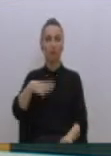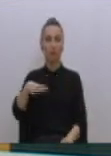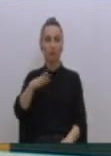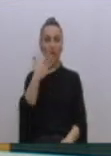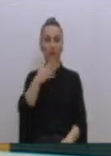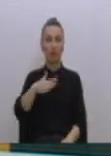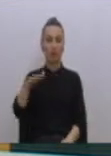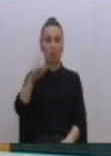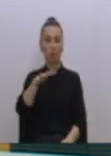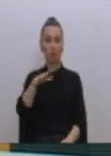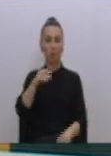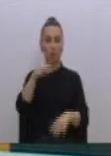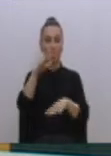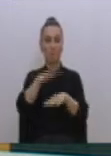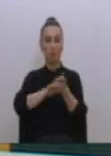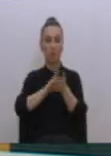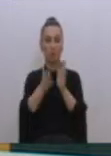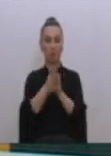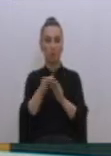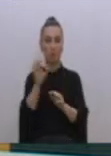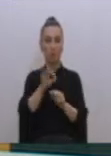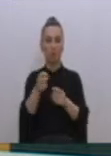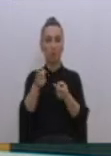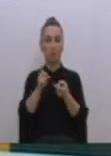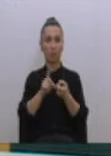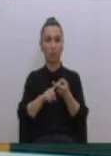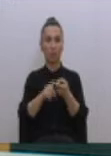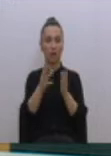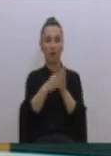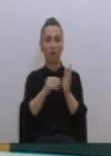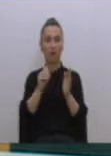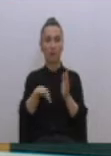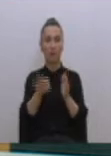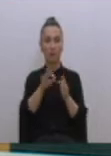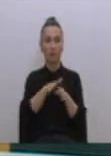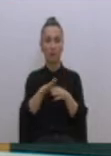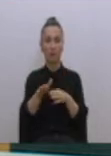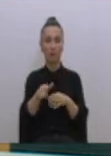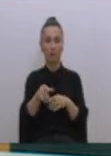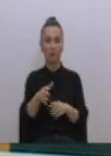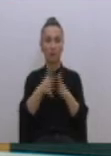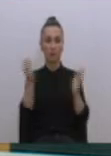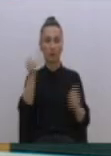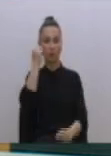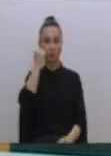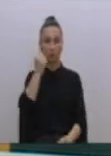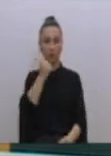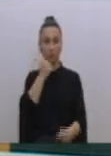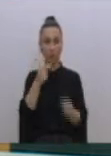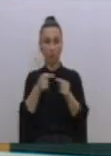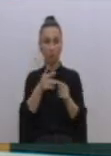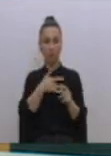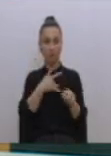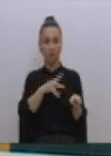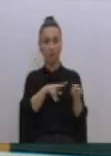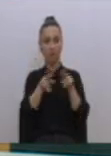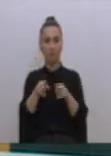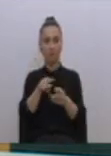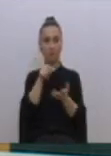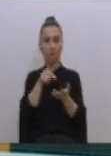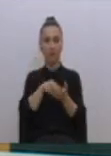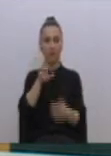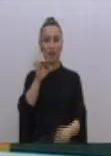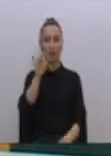ევროპის საინვესტიციო ბანკ შორის ბრებული რატიფიცირებები გისმენთ, ბატონო გიორგი? დიდი მადლობა. აქაც უბრალოდ ანალოგიური საკითხია, ნაცვლად